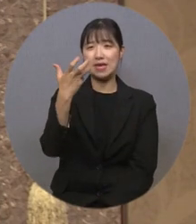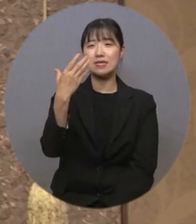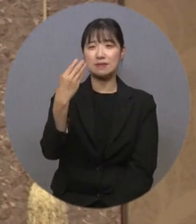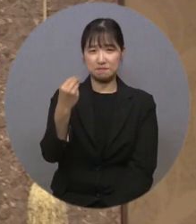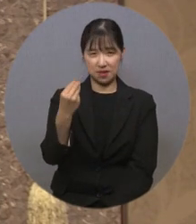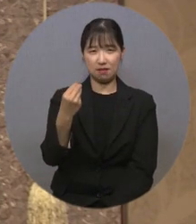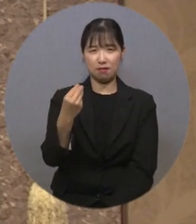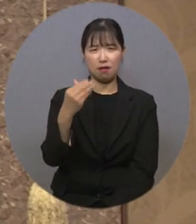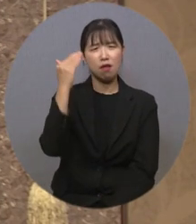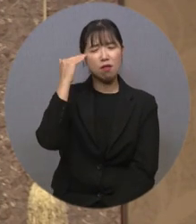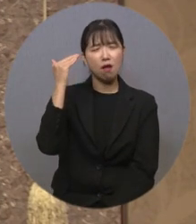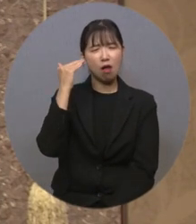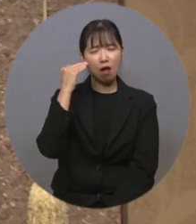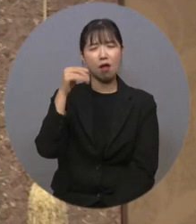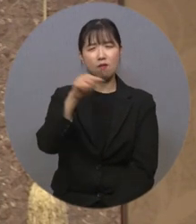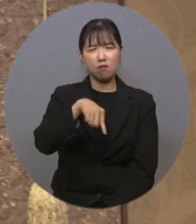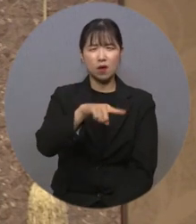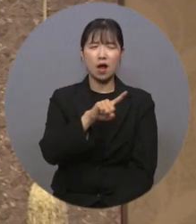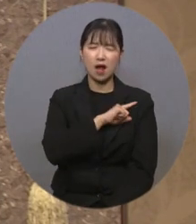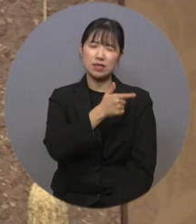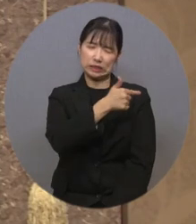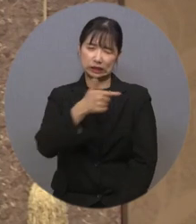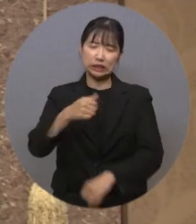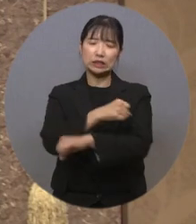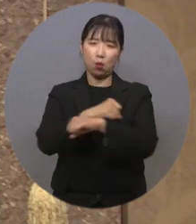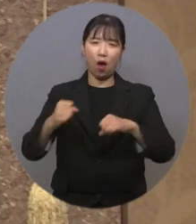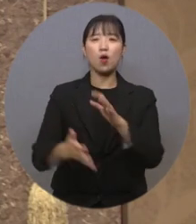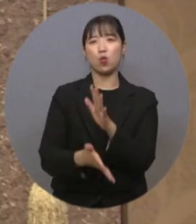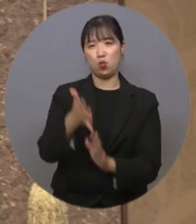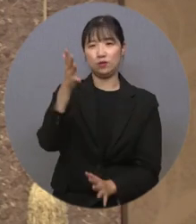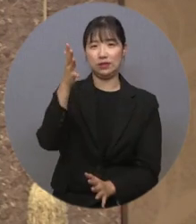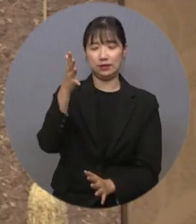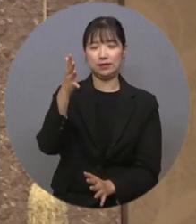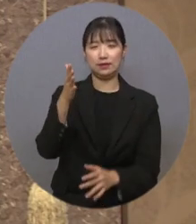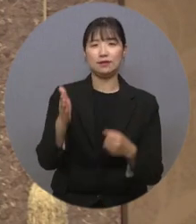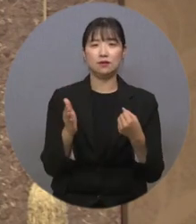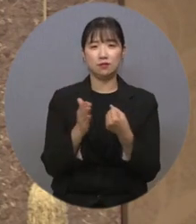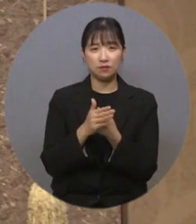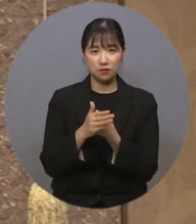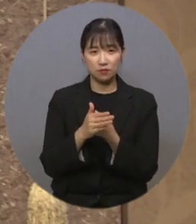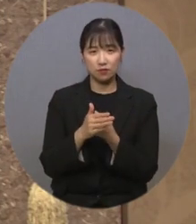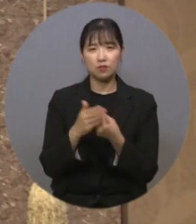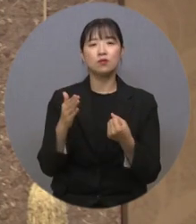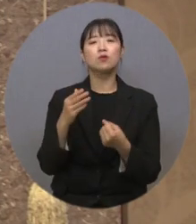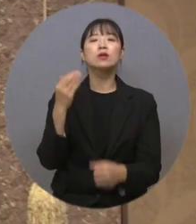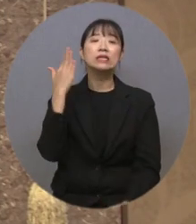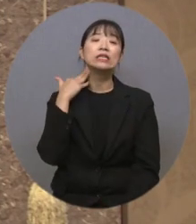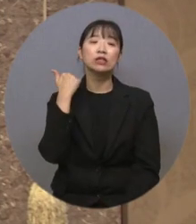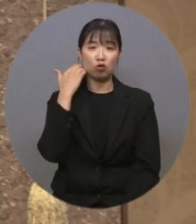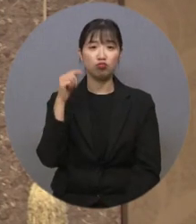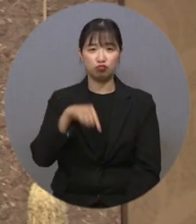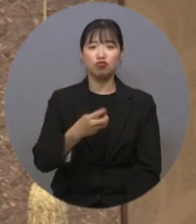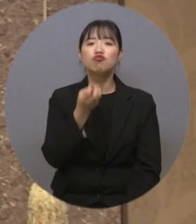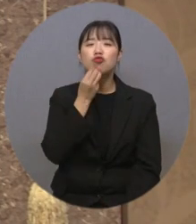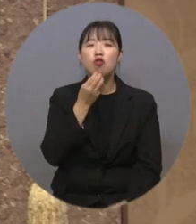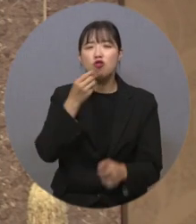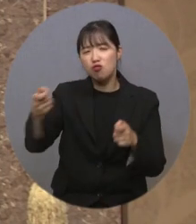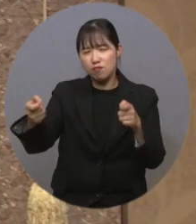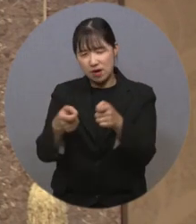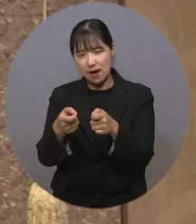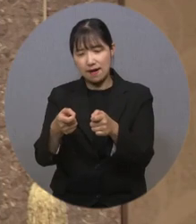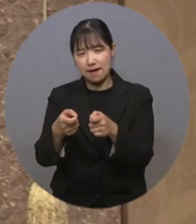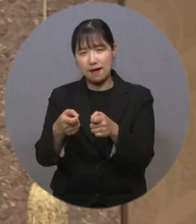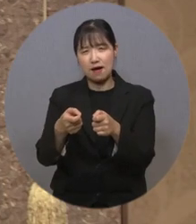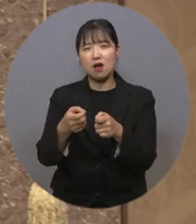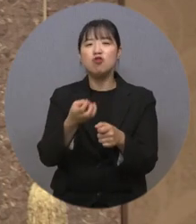1380만이라는 대한민국에서 가장 큰 광역도시입니다. 그렇죠. 또 저희 의정부도 서울에 바로 인접해